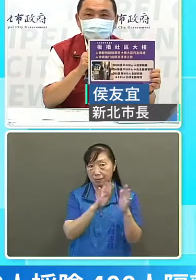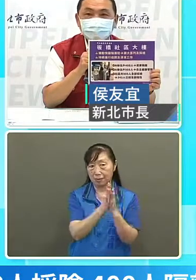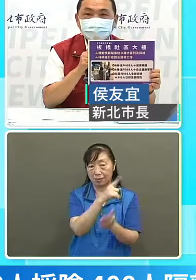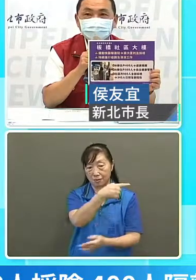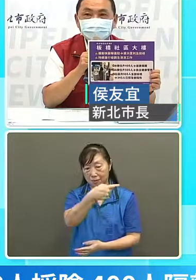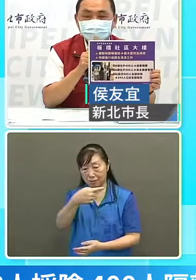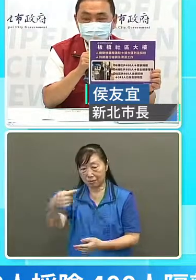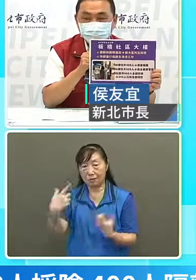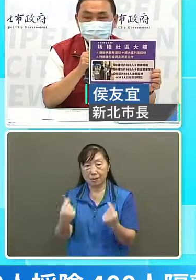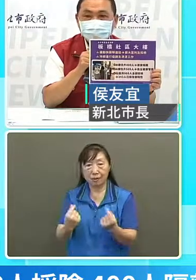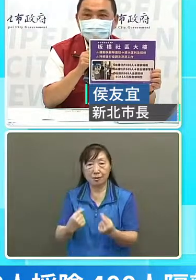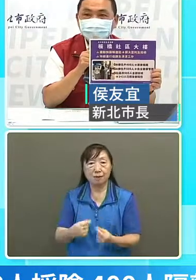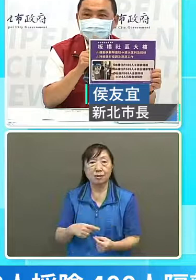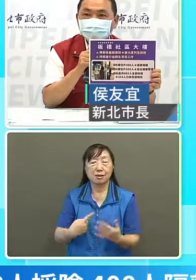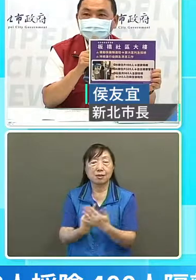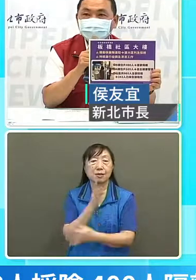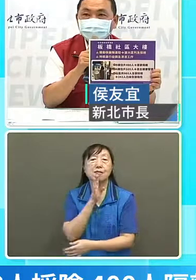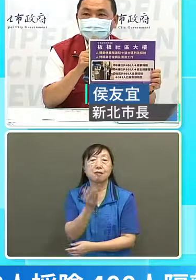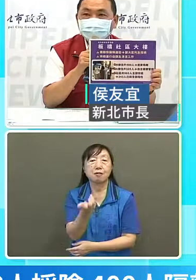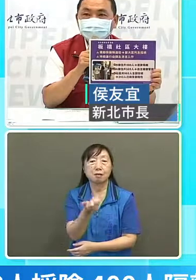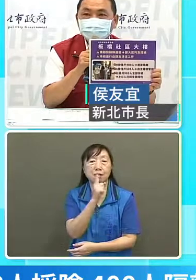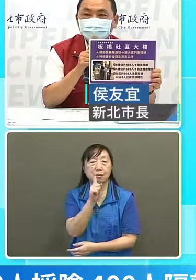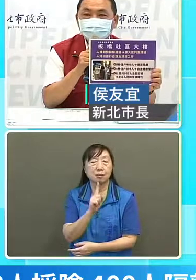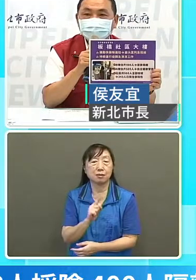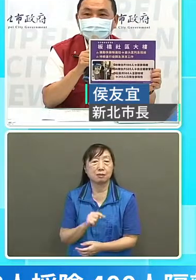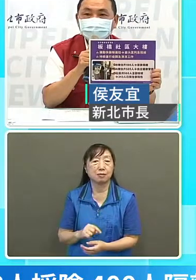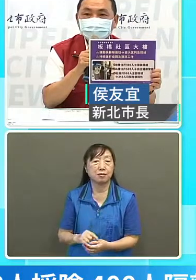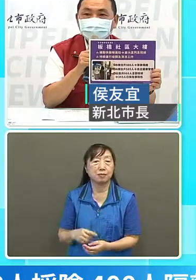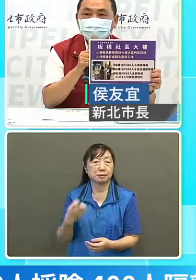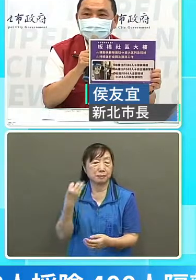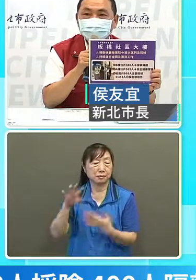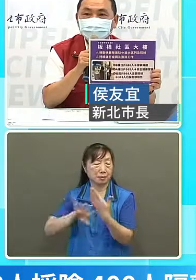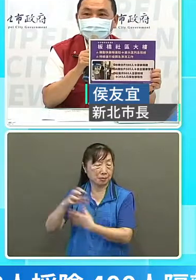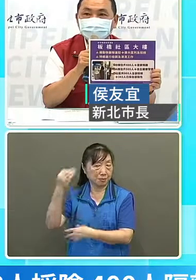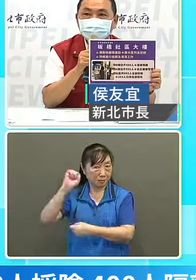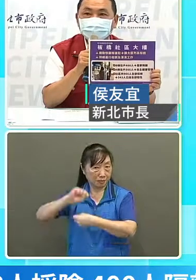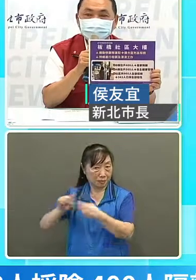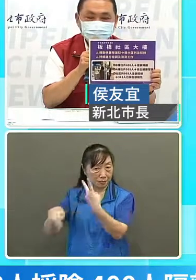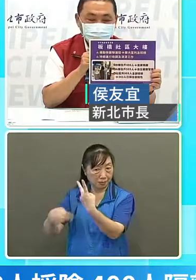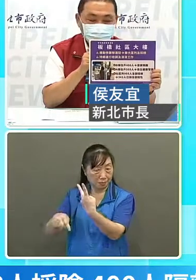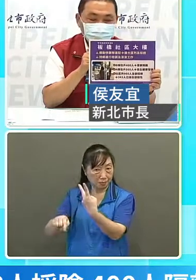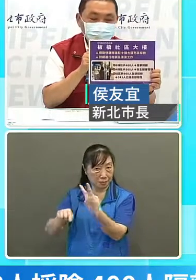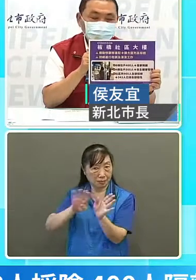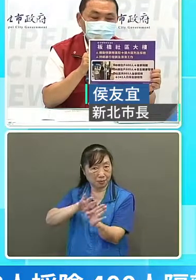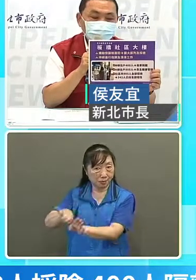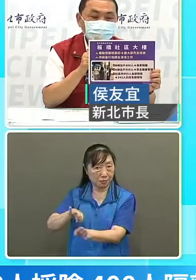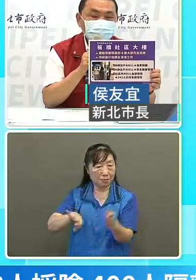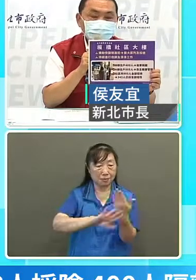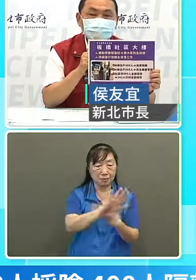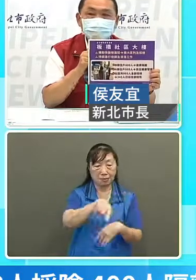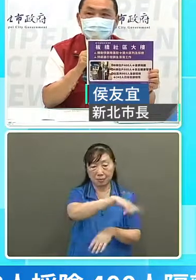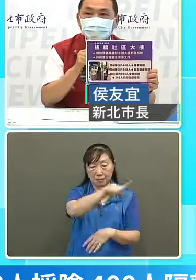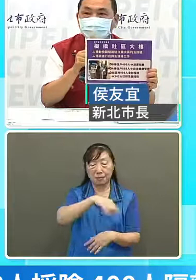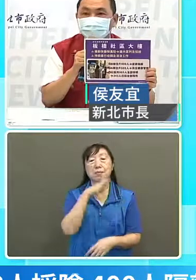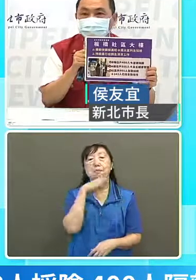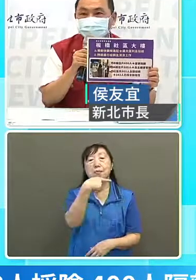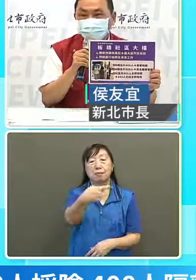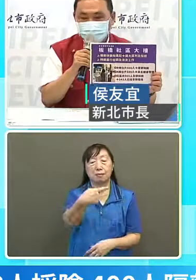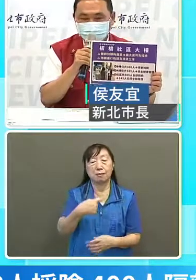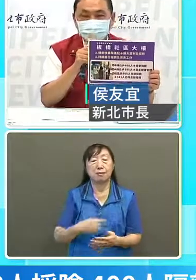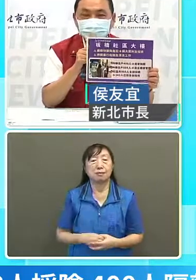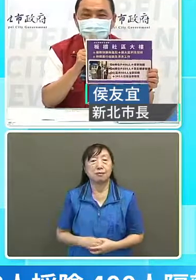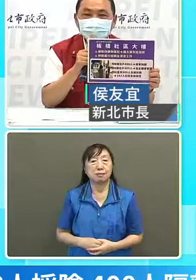阴性，除了我刚刚宣布的另外新增的2个个案以外，全部都是阴性。我们